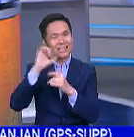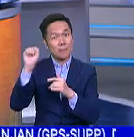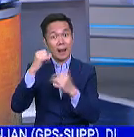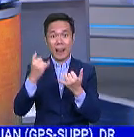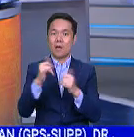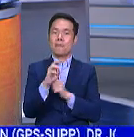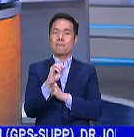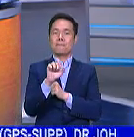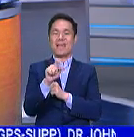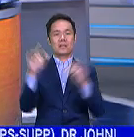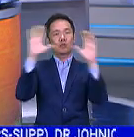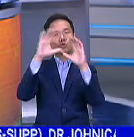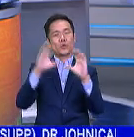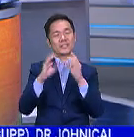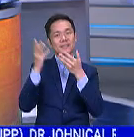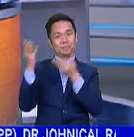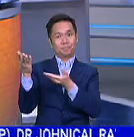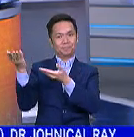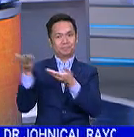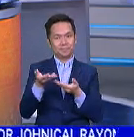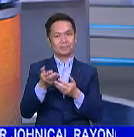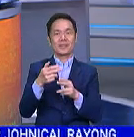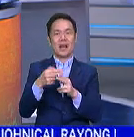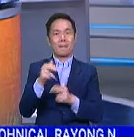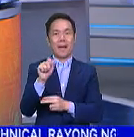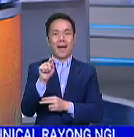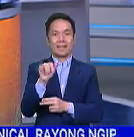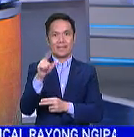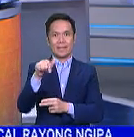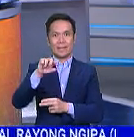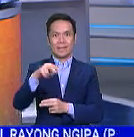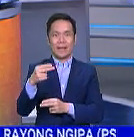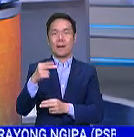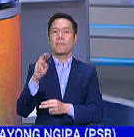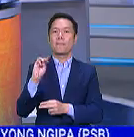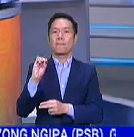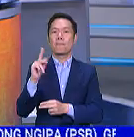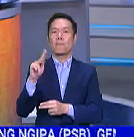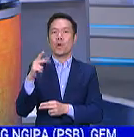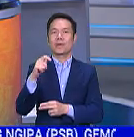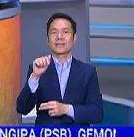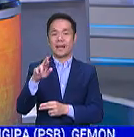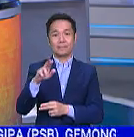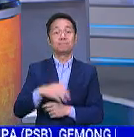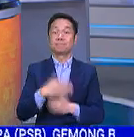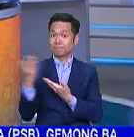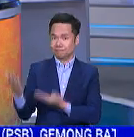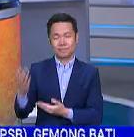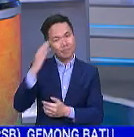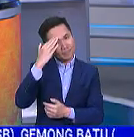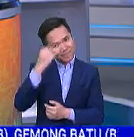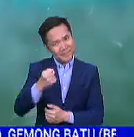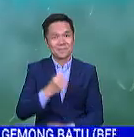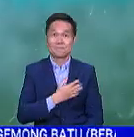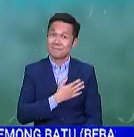dahulu laporan cuaca semasa daripada jabatan meteorologi bersama Atika marziah mokhtar silakan Atika Assalamualaikum dan